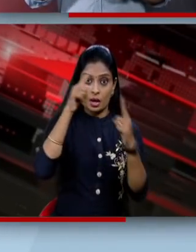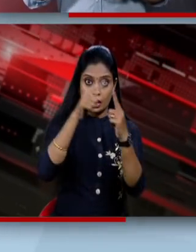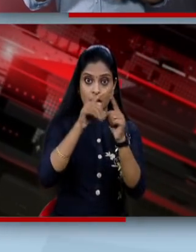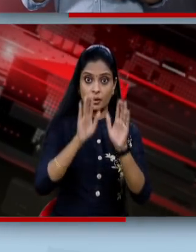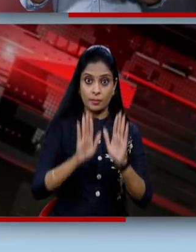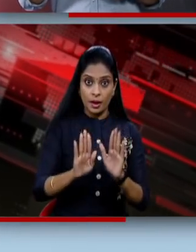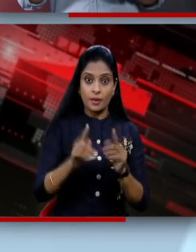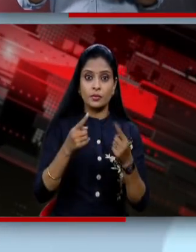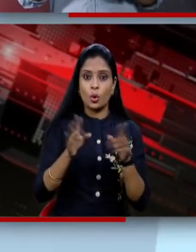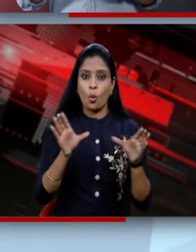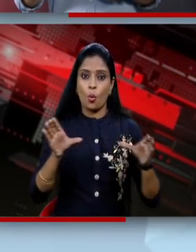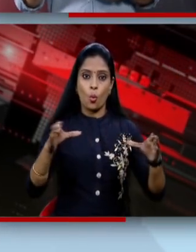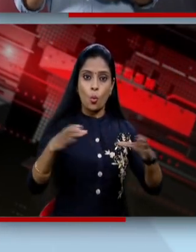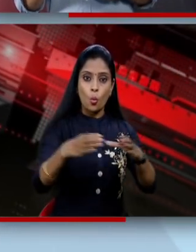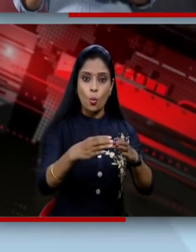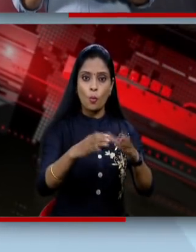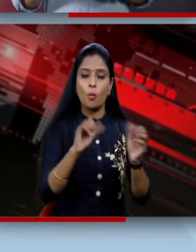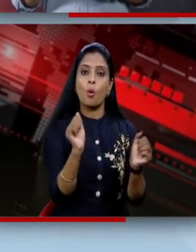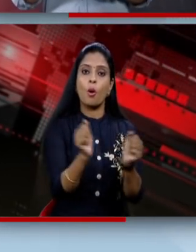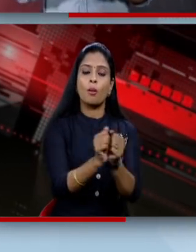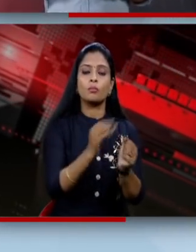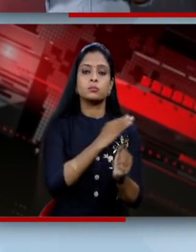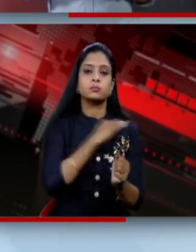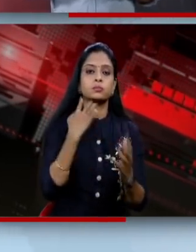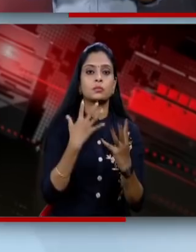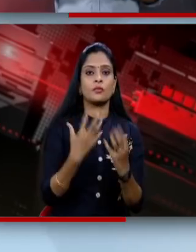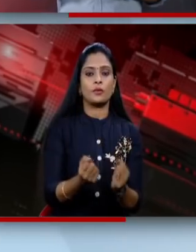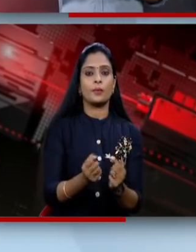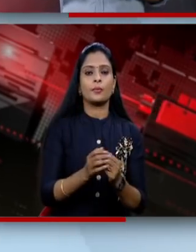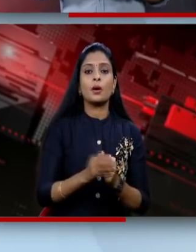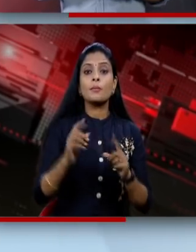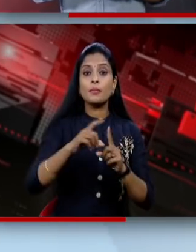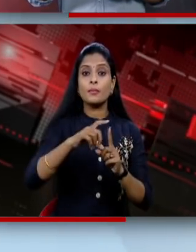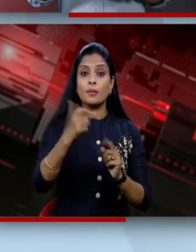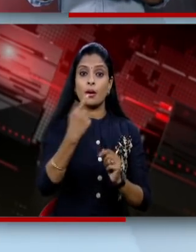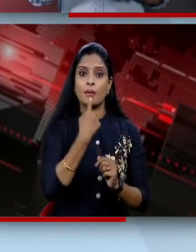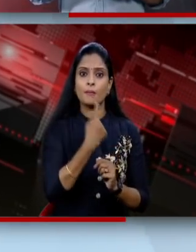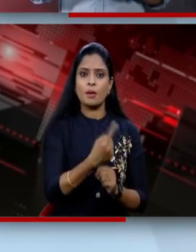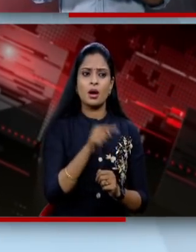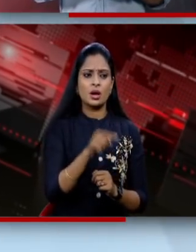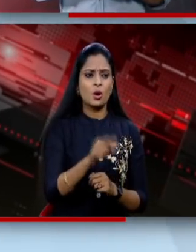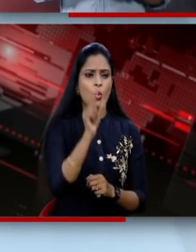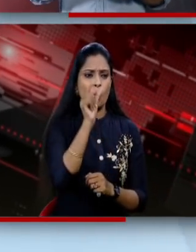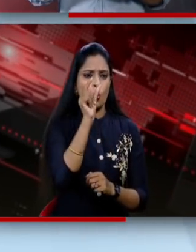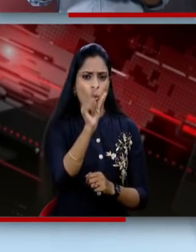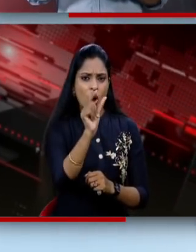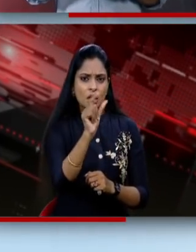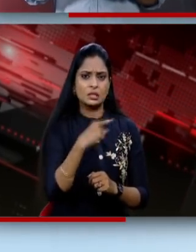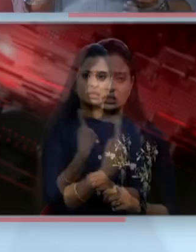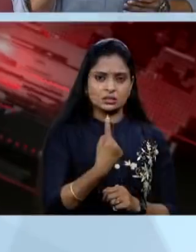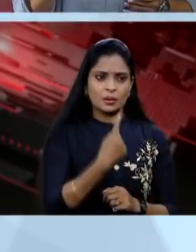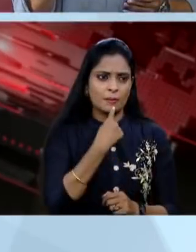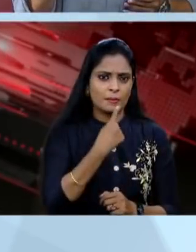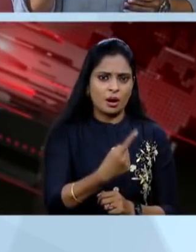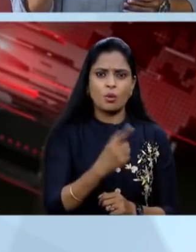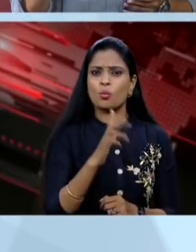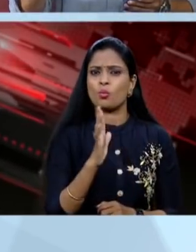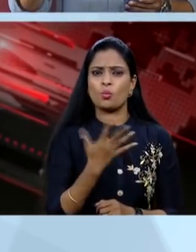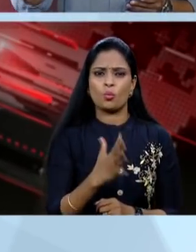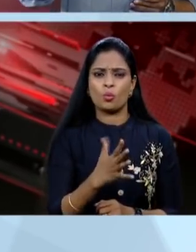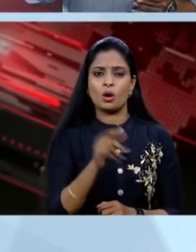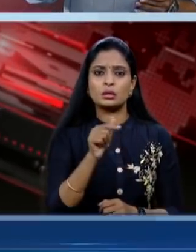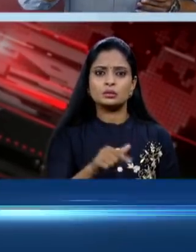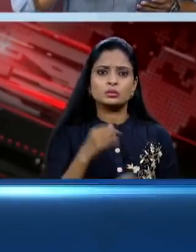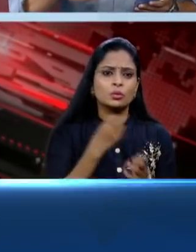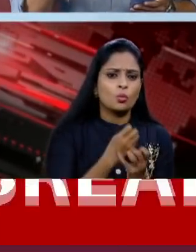ഒരു ഗ്രൂപ്പിലിട്ട് തട്ടിയേക്കണം. ബാലചന്ദ്രകുമാർ പറയുന്നത് ഇത് ഏതെങ്കിലും ഒരു വാക്കായി ഒരു സന്ദർഭത്തിൽ പറയുന്നതല്ല, മറിച്ച്